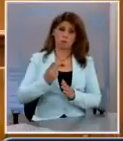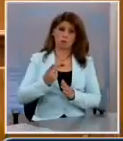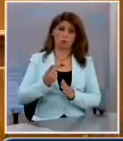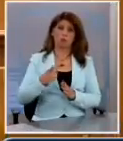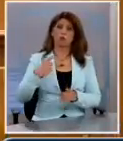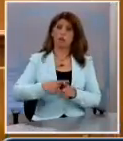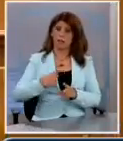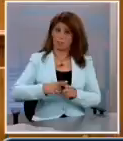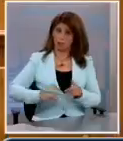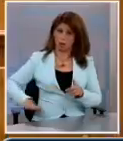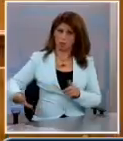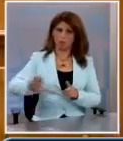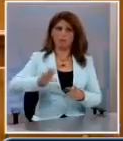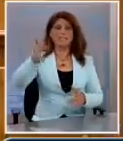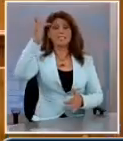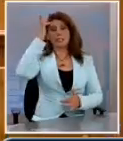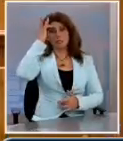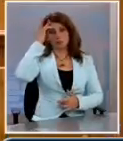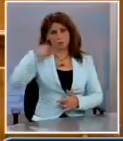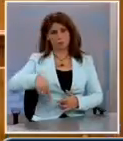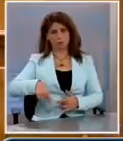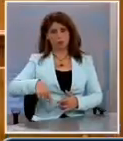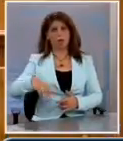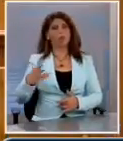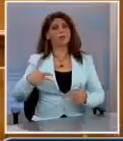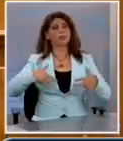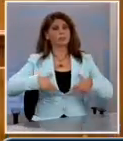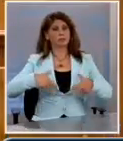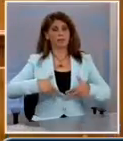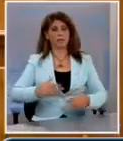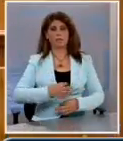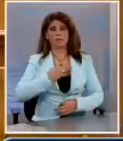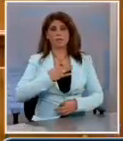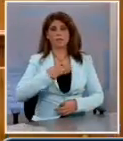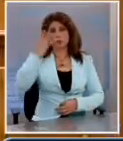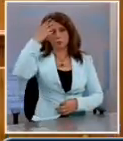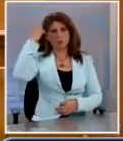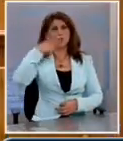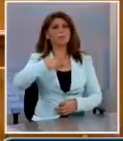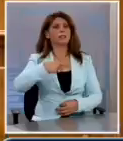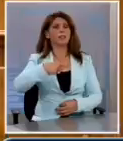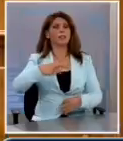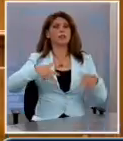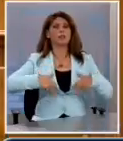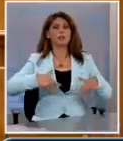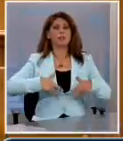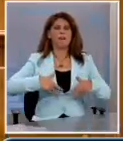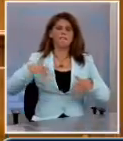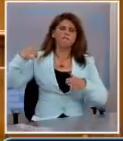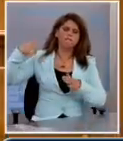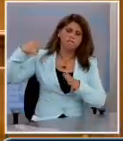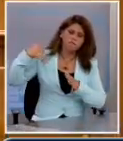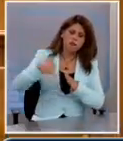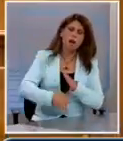των Ελλήνων συνειδητοποιεί πια ότι η κυβέρνηση του κύριου Τσίπρα είναι μια κυβέρνηση που τυγμένη στο ψέμα,